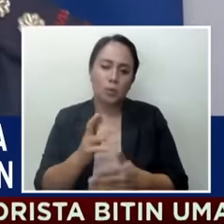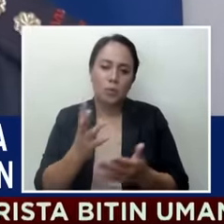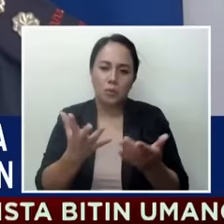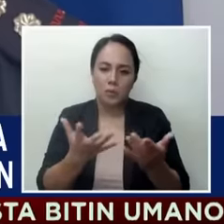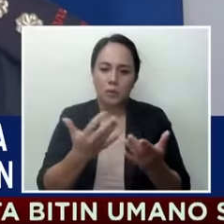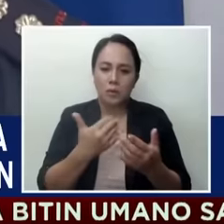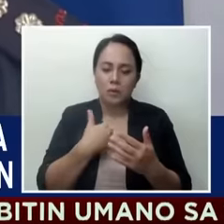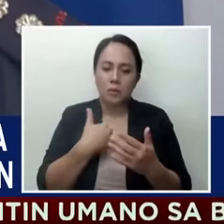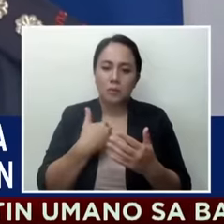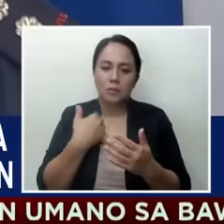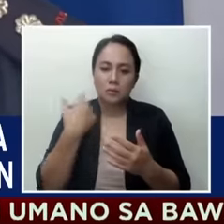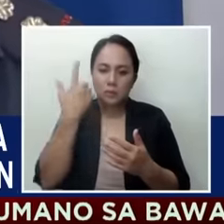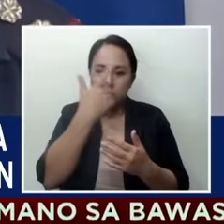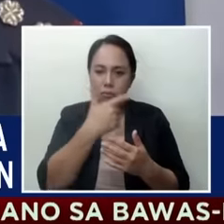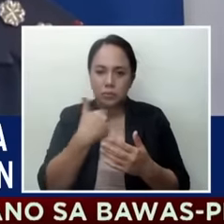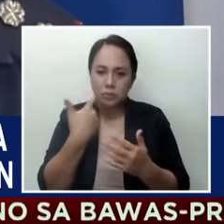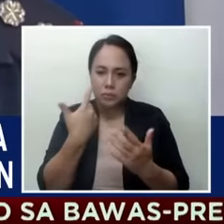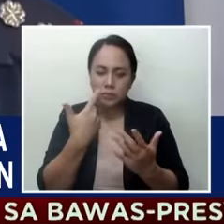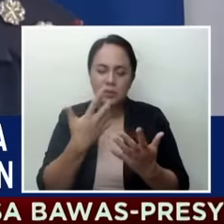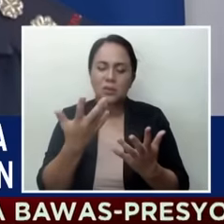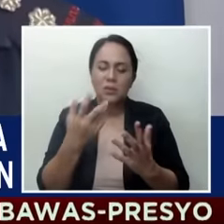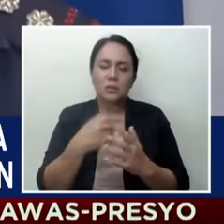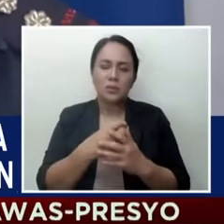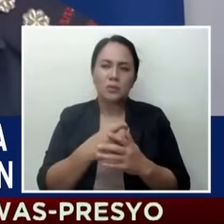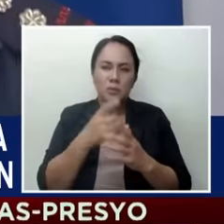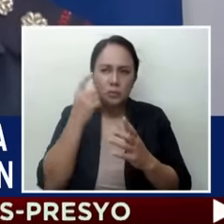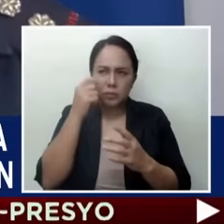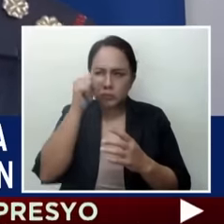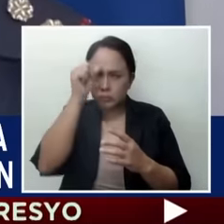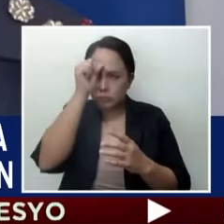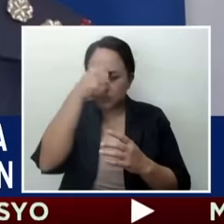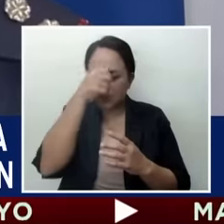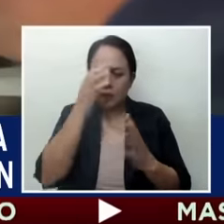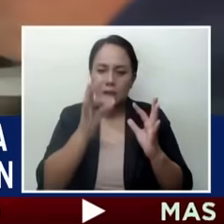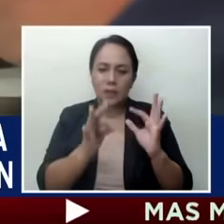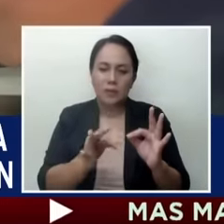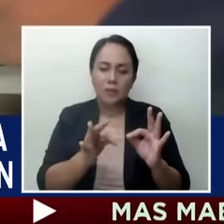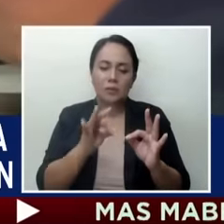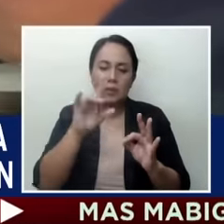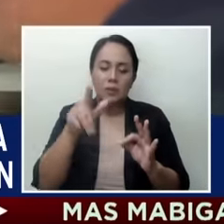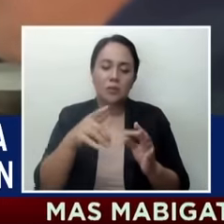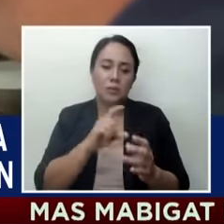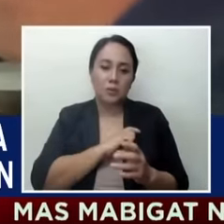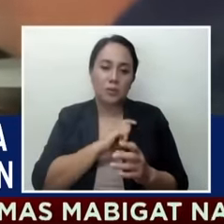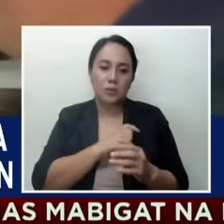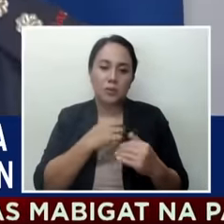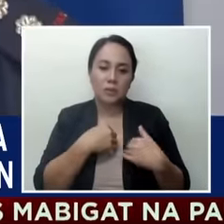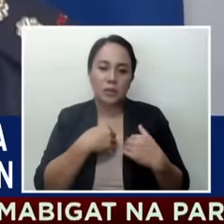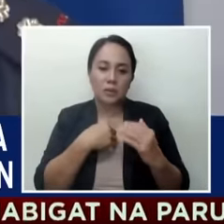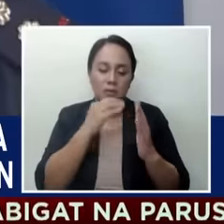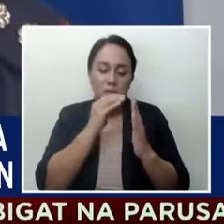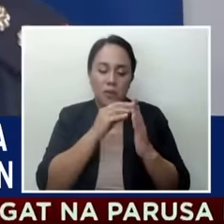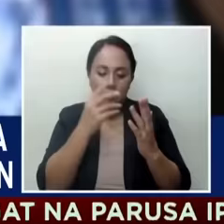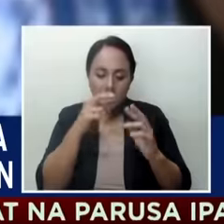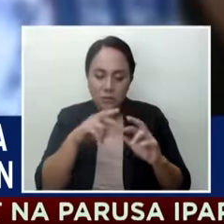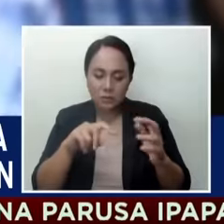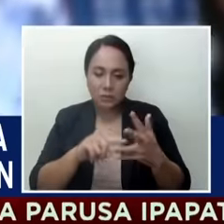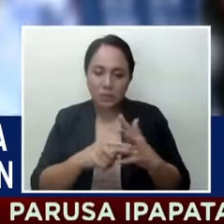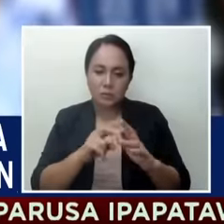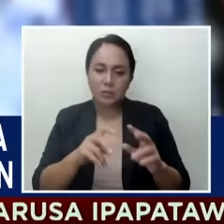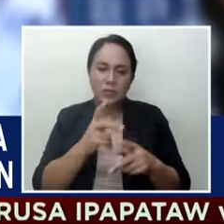kung itsura ng build, or ano, yun yung para kung sakali, yung kapulisan natin, meron silang pagkukuha na ng investigation. Maging maingat na lang